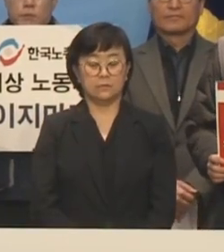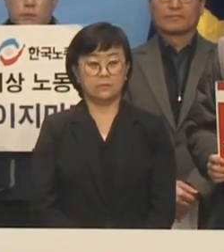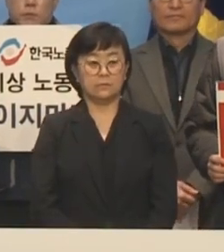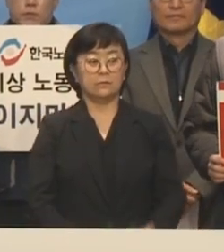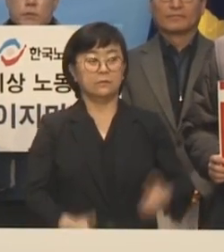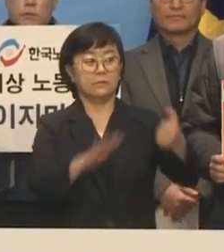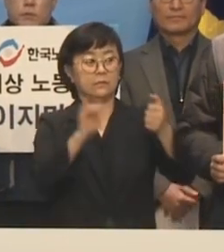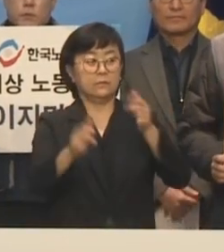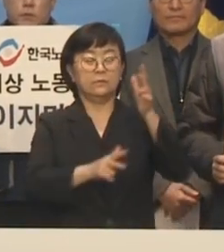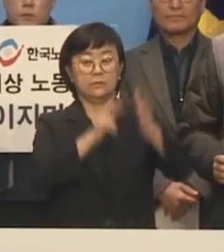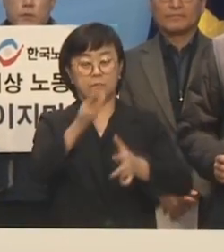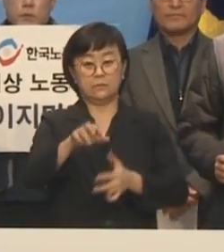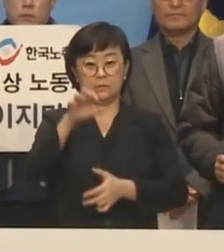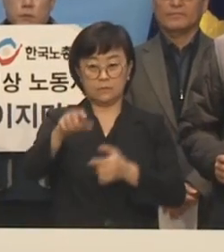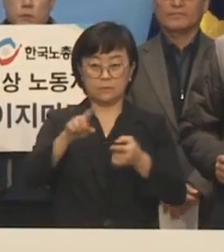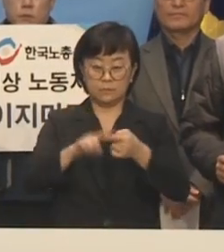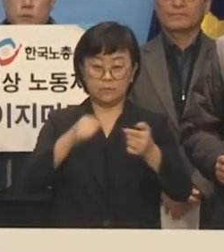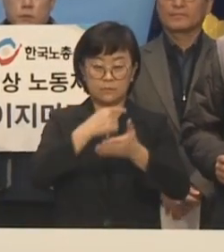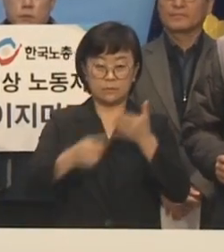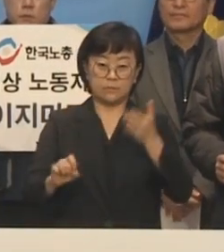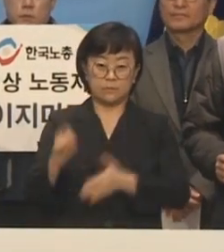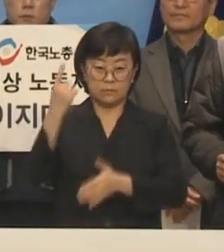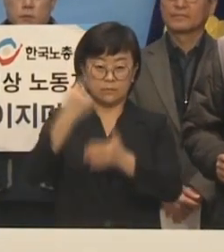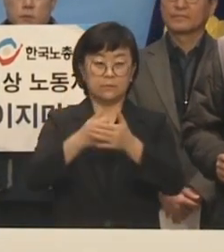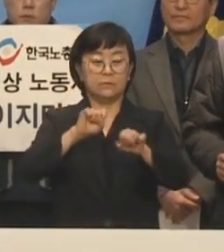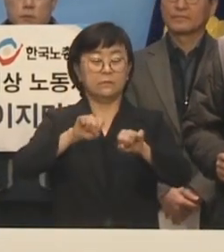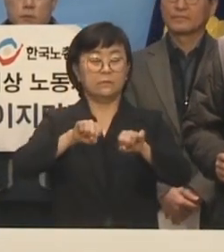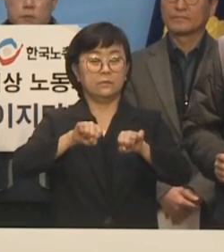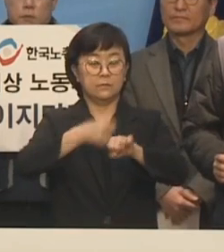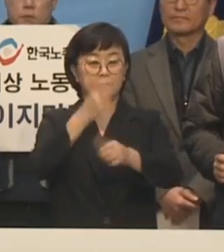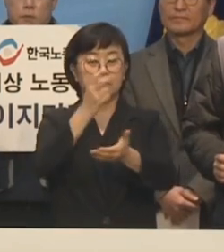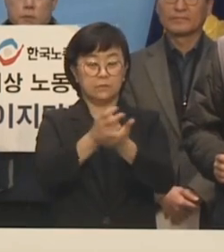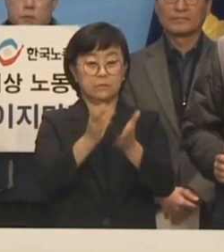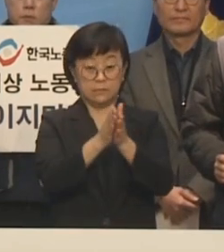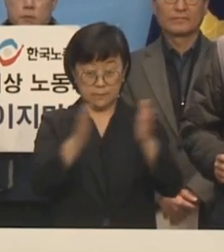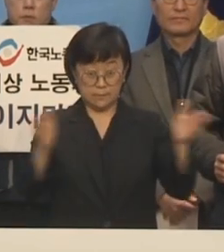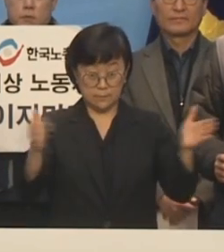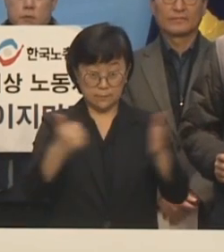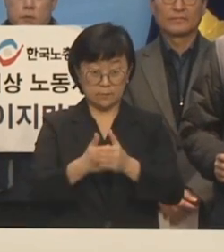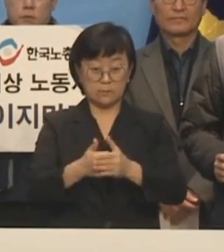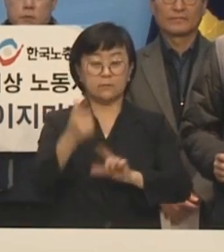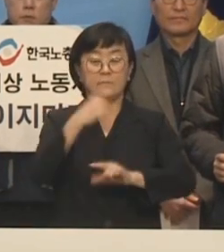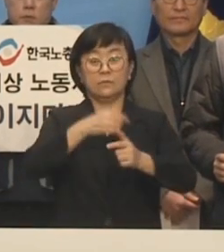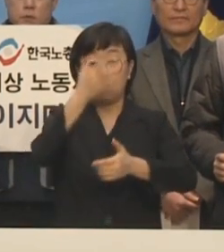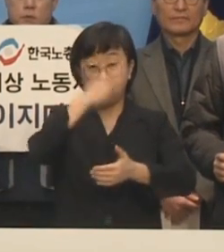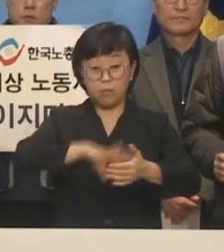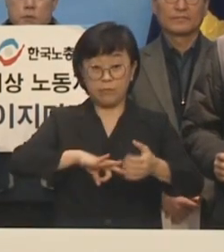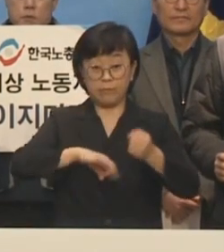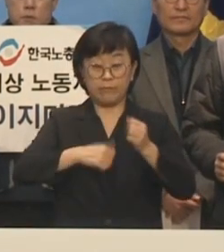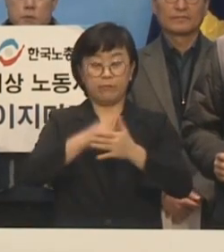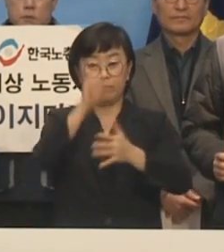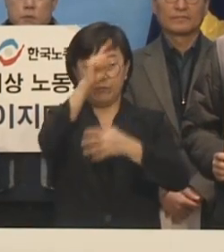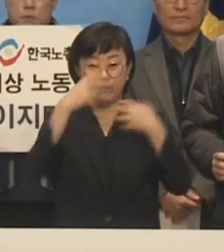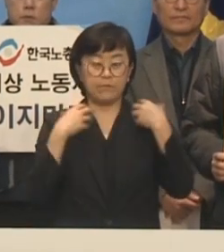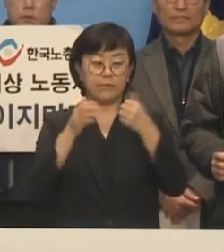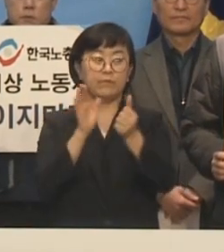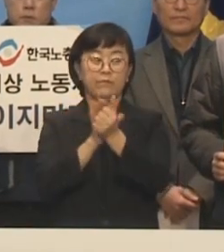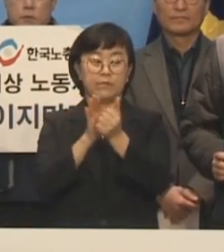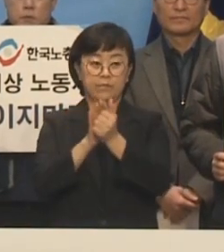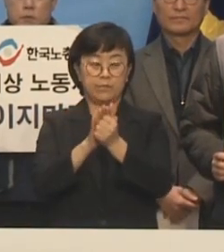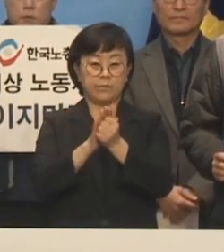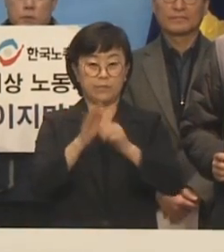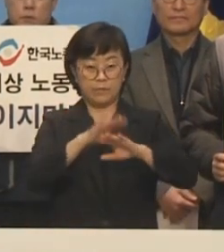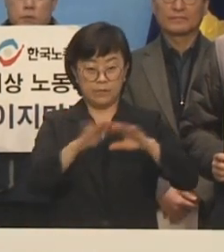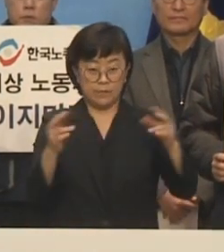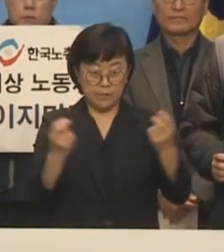50인 미만 사업장에 대한 중대재해처벌법을 즉각 적용하고 보다 실효적인 정부 지원 대책을